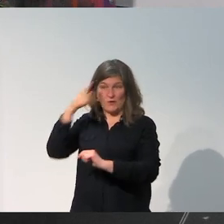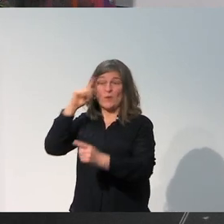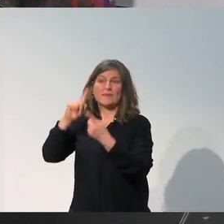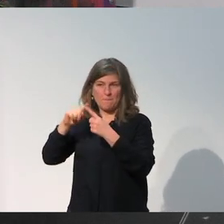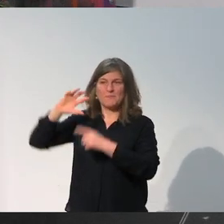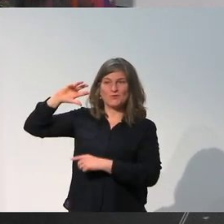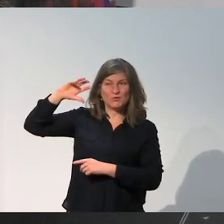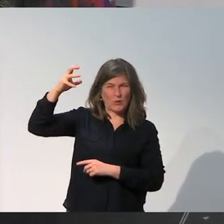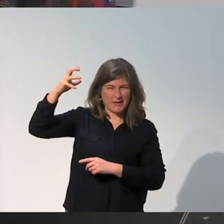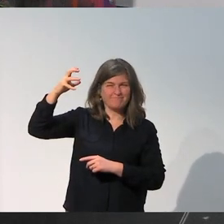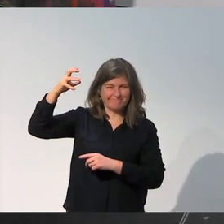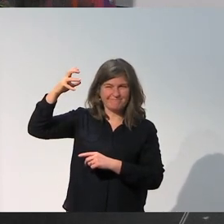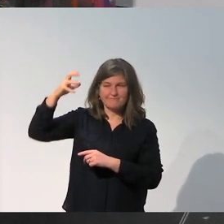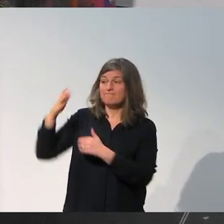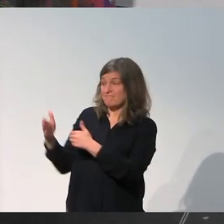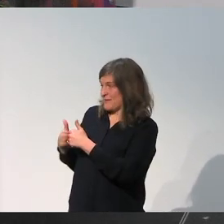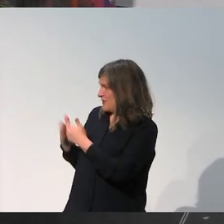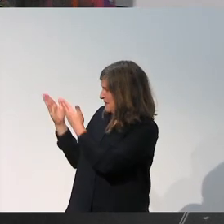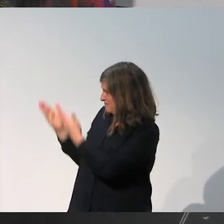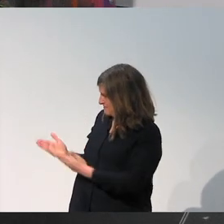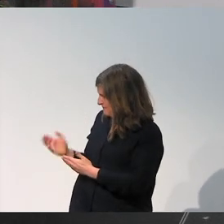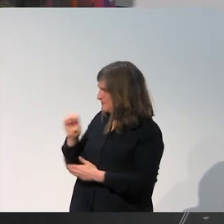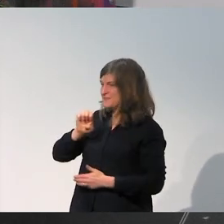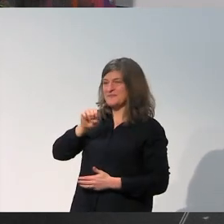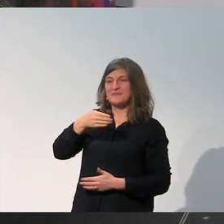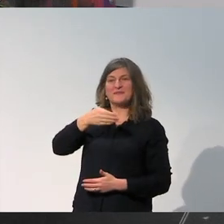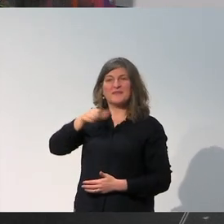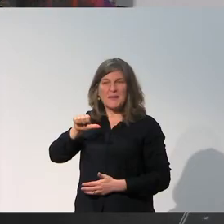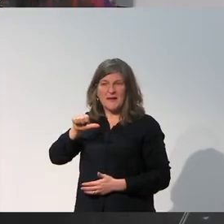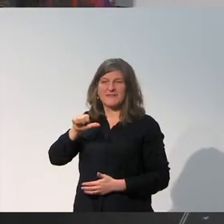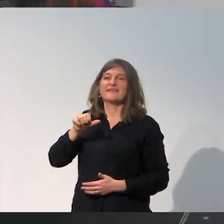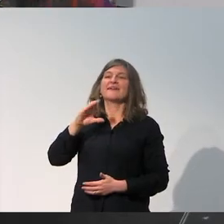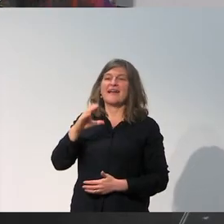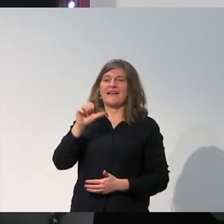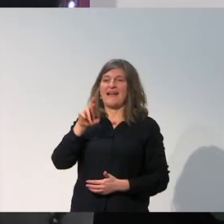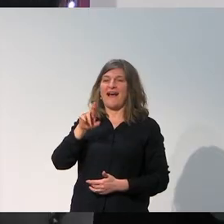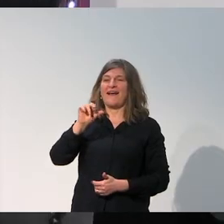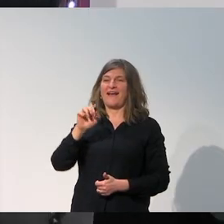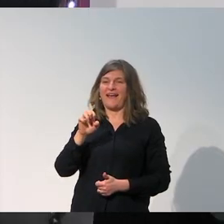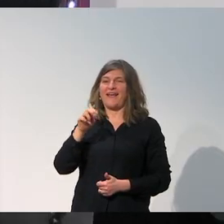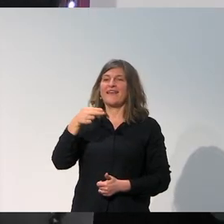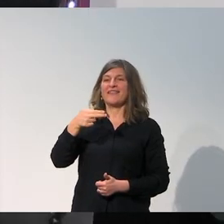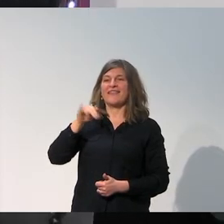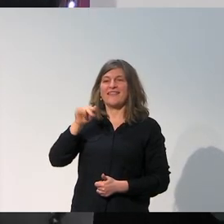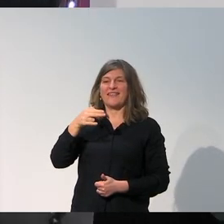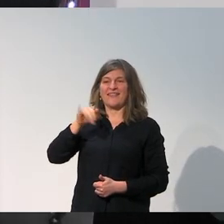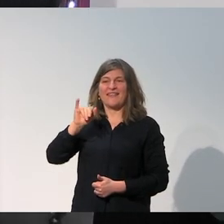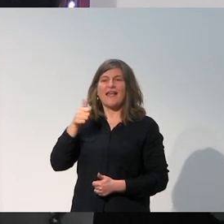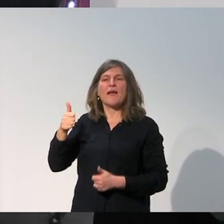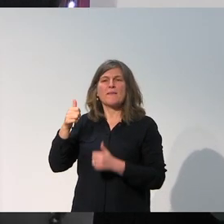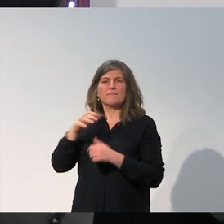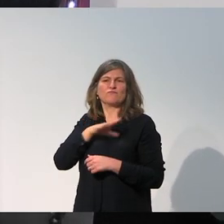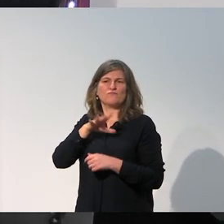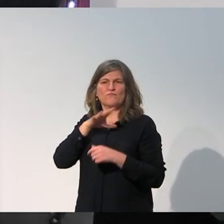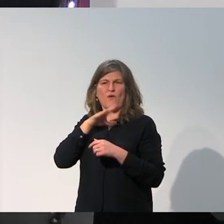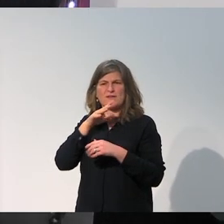soleil. À côté de moi, Emma Karenini, agrégée de philosophie et professeure dans l'Académie de Versailles, a écrit